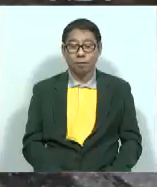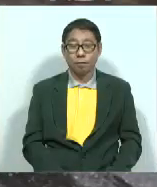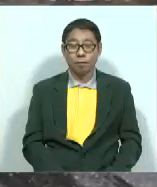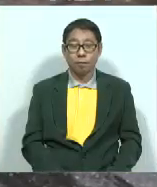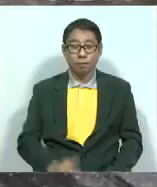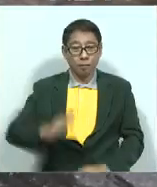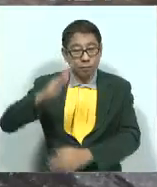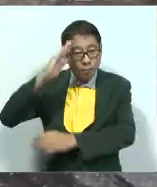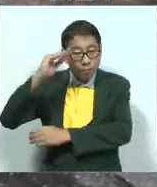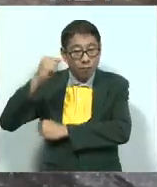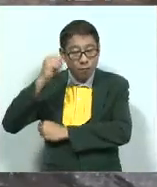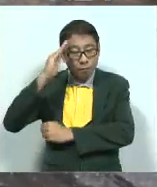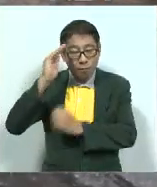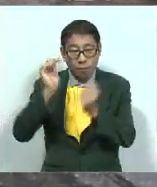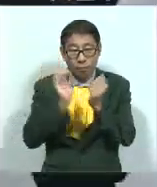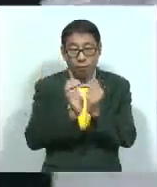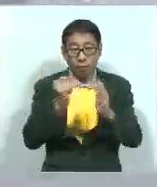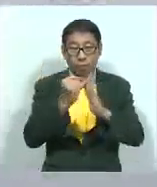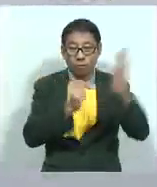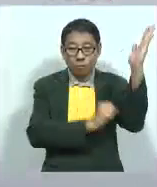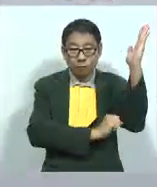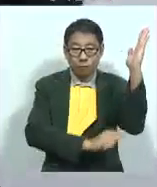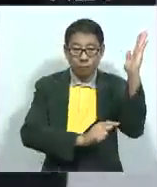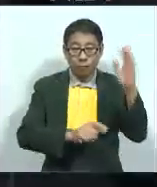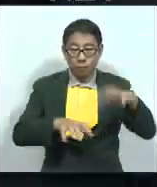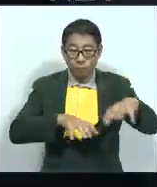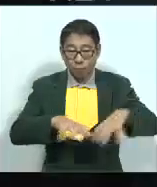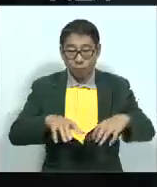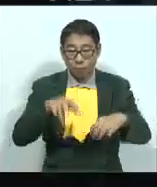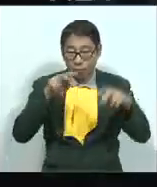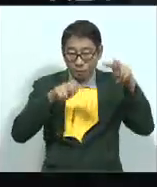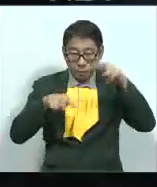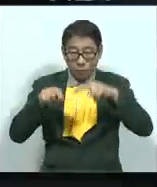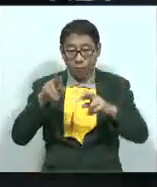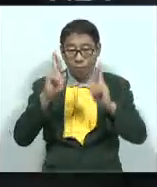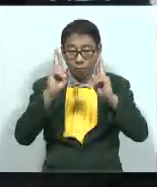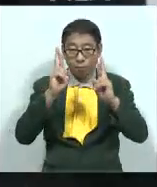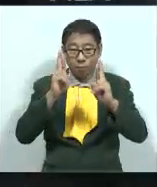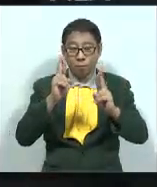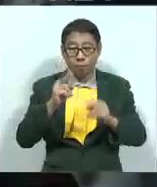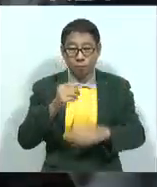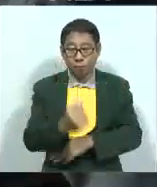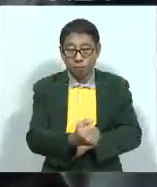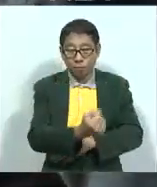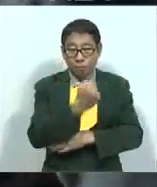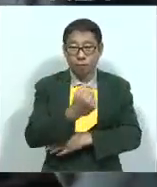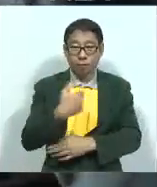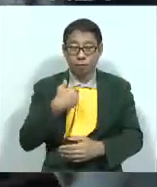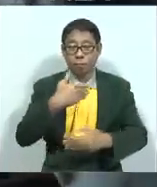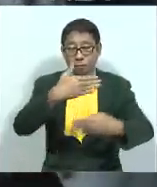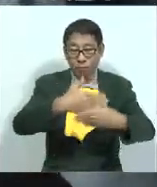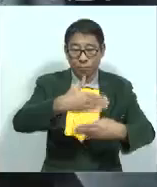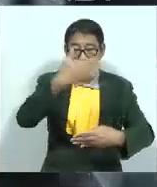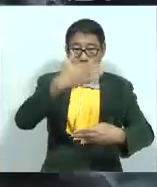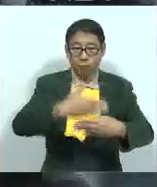ด้านเจ้าหน้าที่ฝ่ายความมั่นคงในพื้นที่จังหวัดยะลาจัดกำลังเจ้าหน้าที่เฝ้าระวังความปลอดภัยอย่างเข้มงวดโดยที่ด่านตรวจสเ